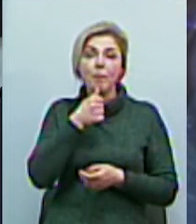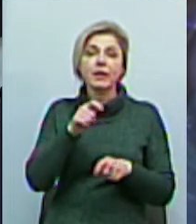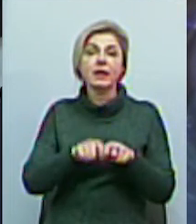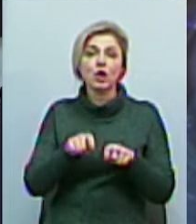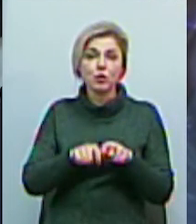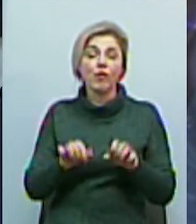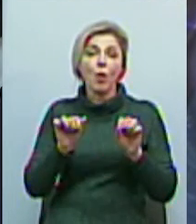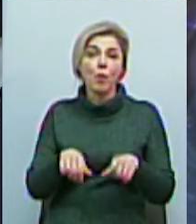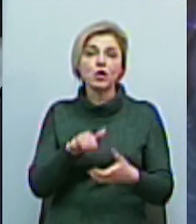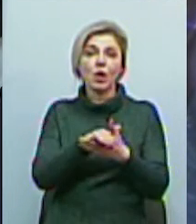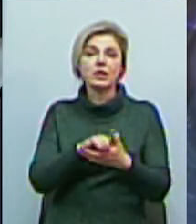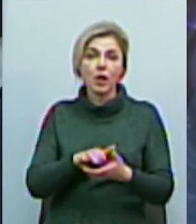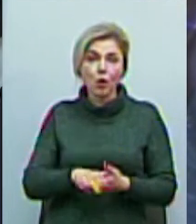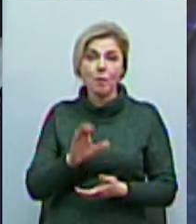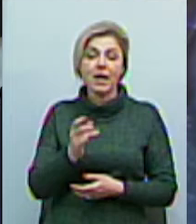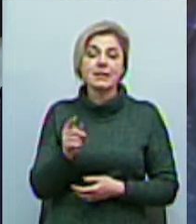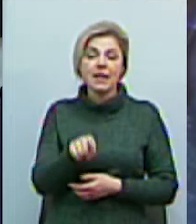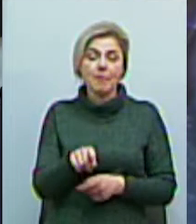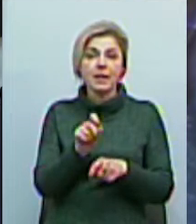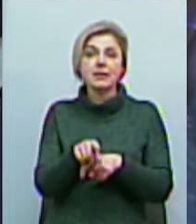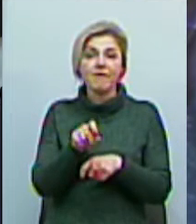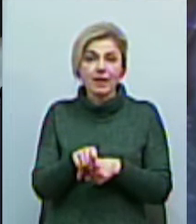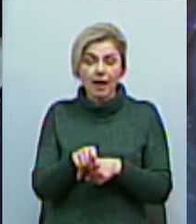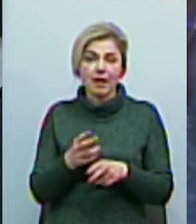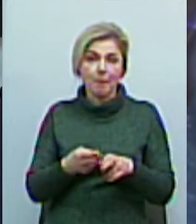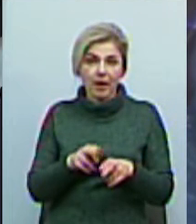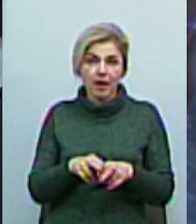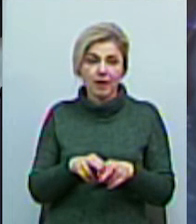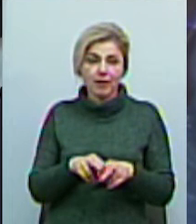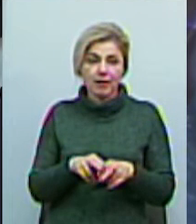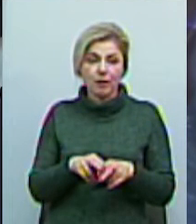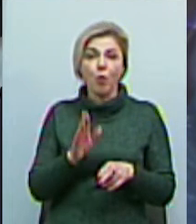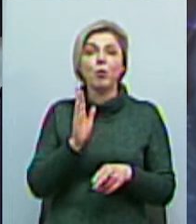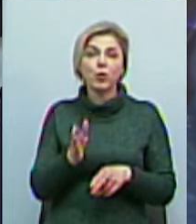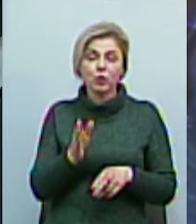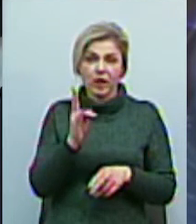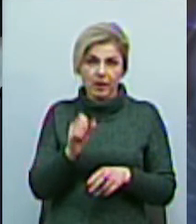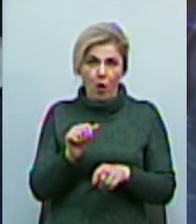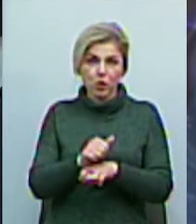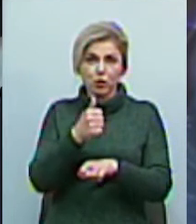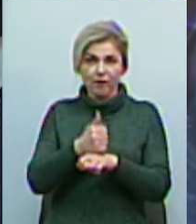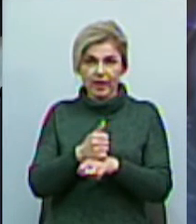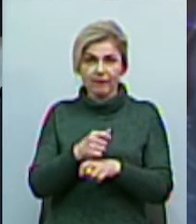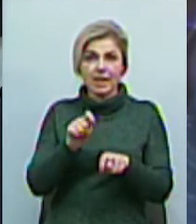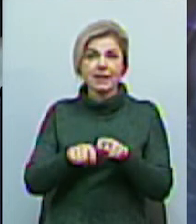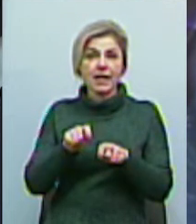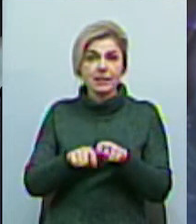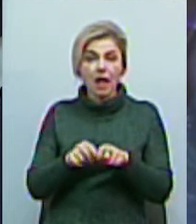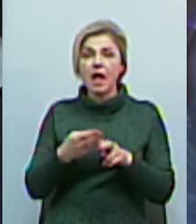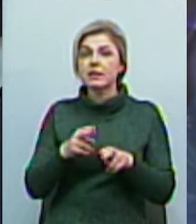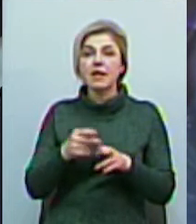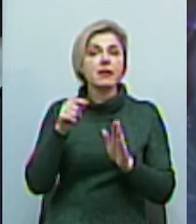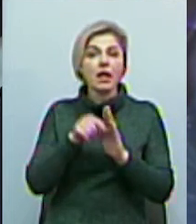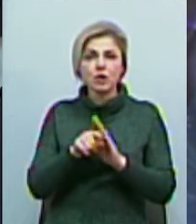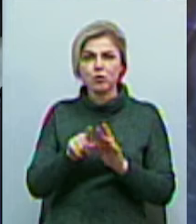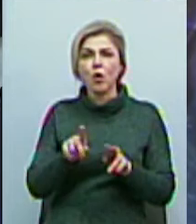може ознайомитися із тими завданнями, які будуть на основній сесії. Але це не значить, що це